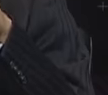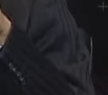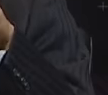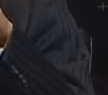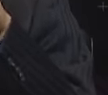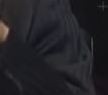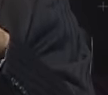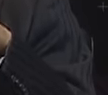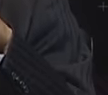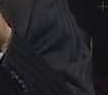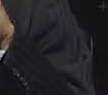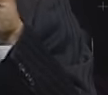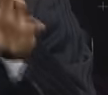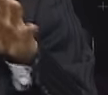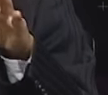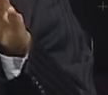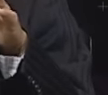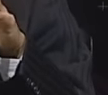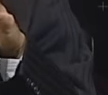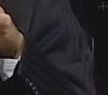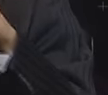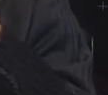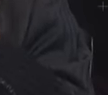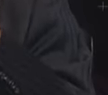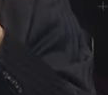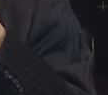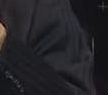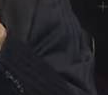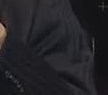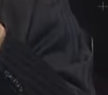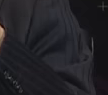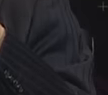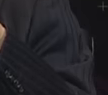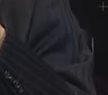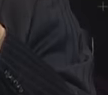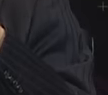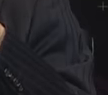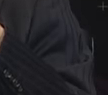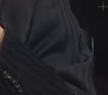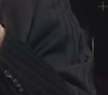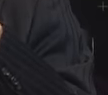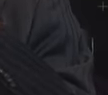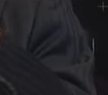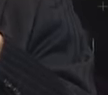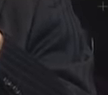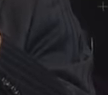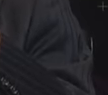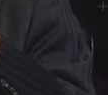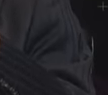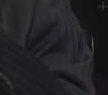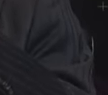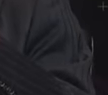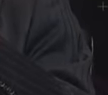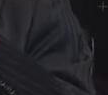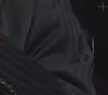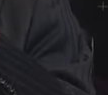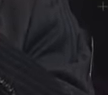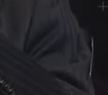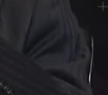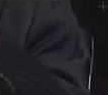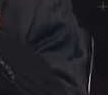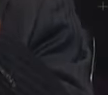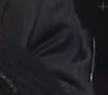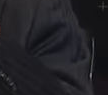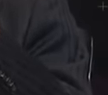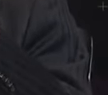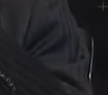perlu menjelaskan kepada para jemaah ya. Apa yang berlaku sekarang ialah kerajaan Arab Saudi menghadkan kehadiran apa ni